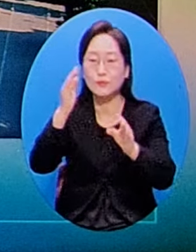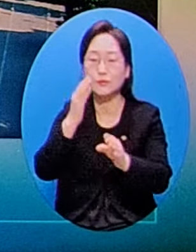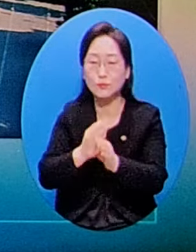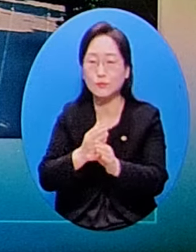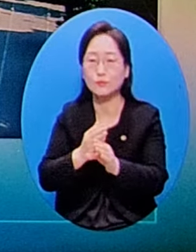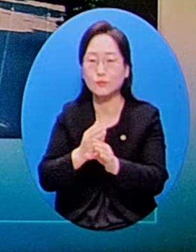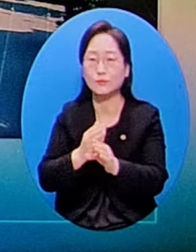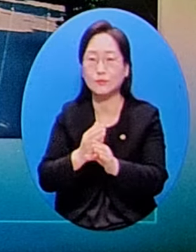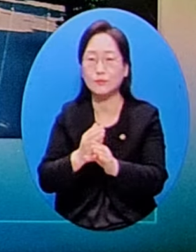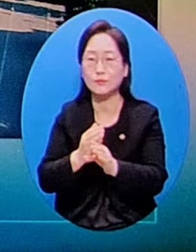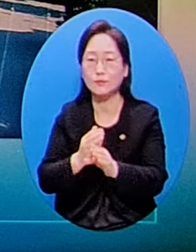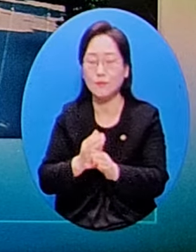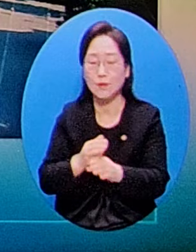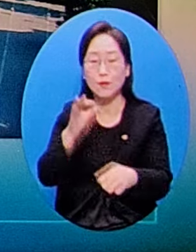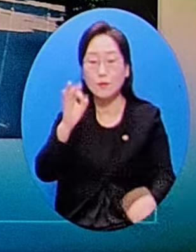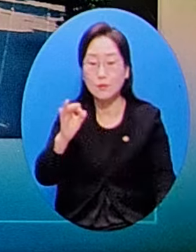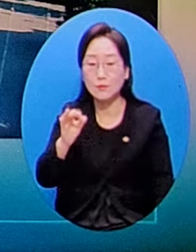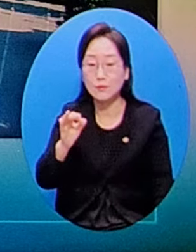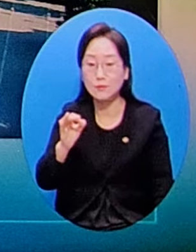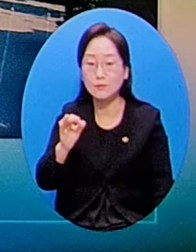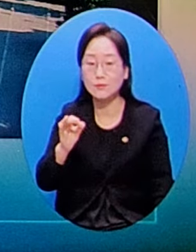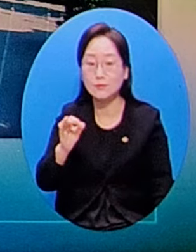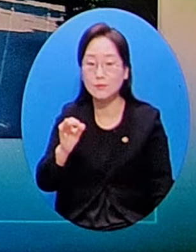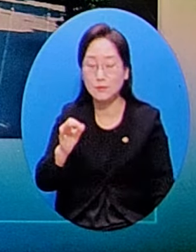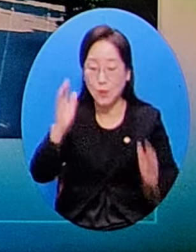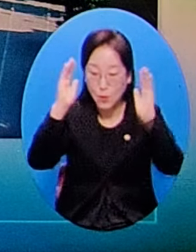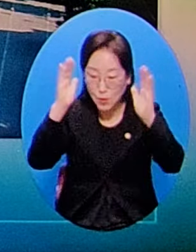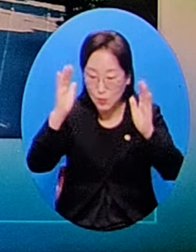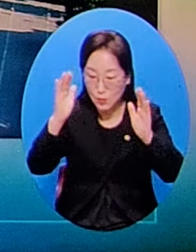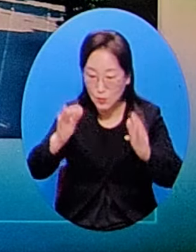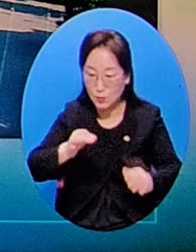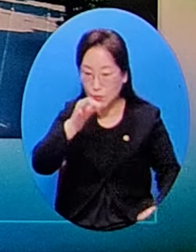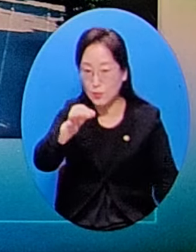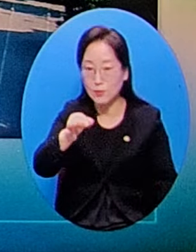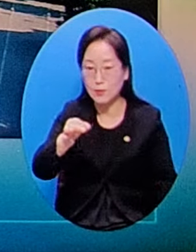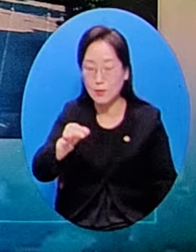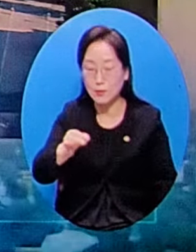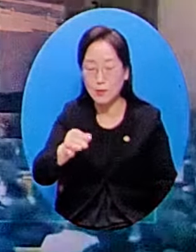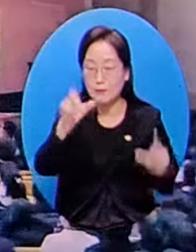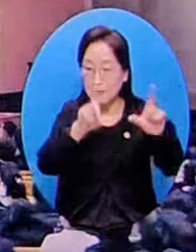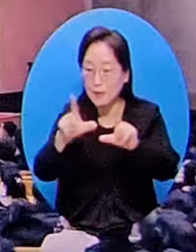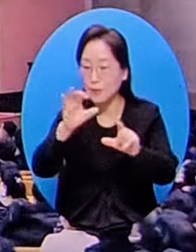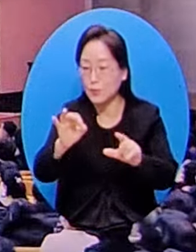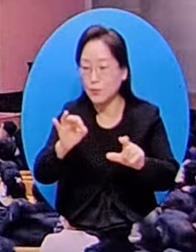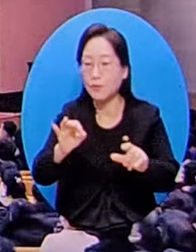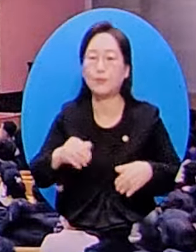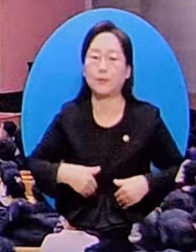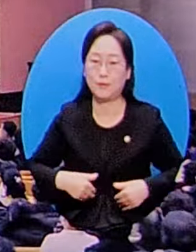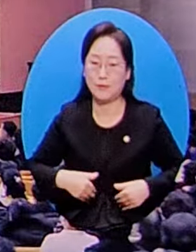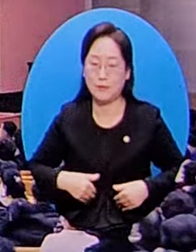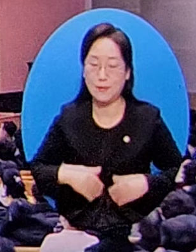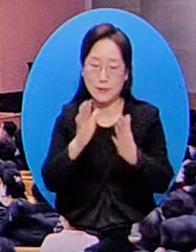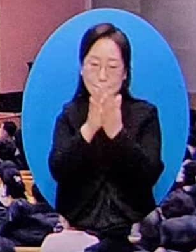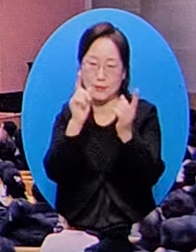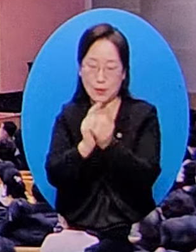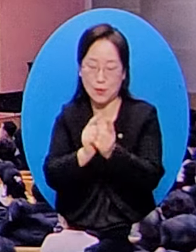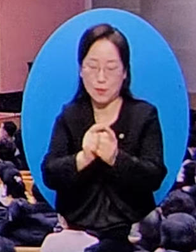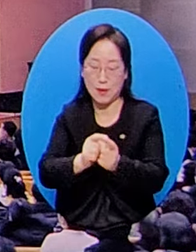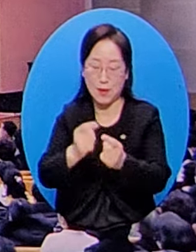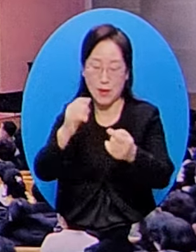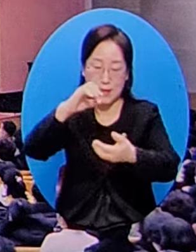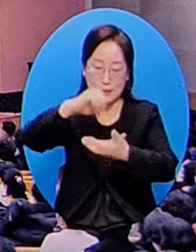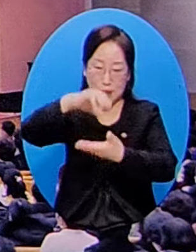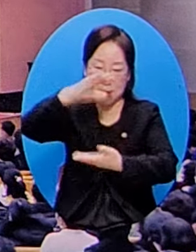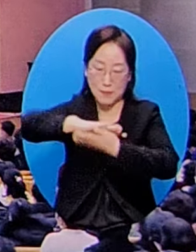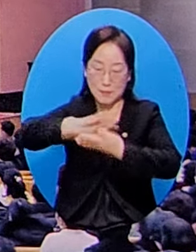그가 학비가 학비를 마련해야 되고 생활비가 없으니까 직접 학교에서 샌드위치 만들라고